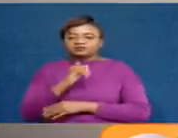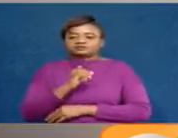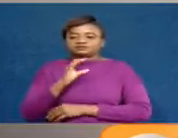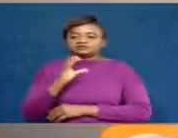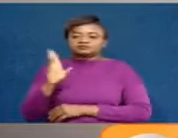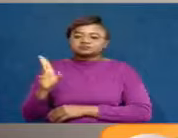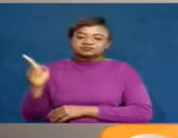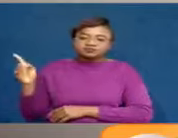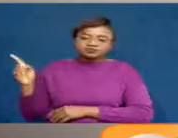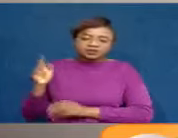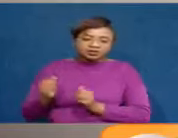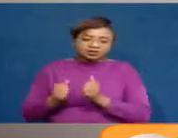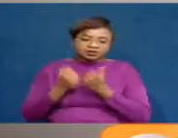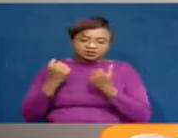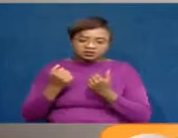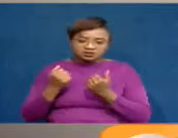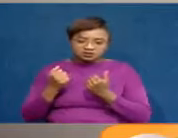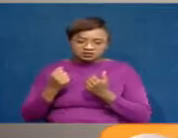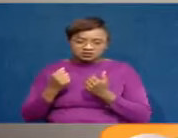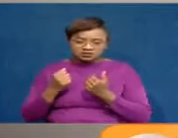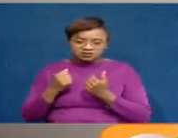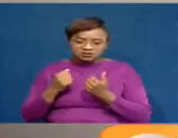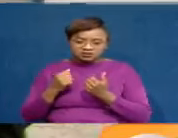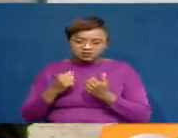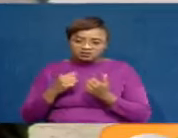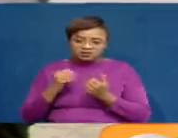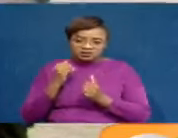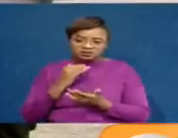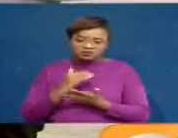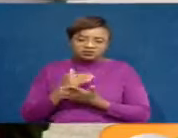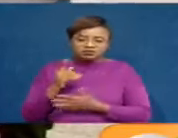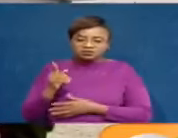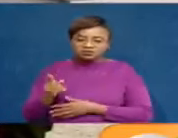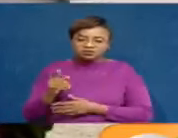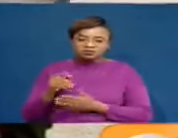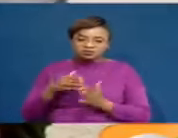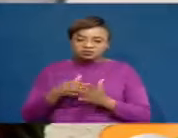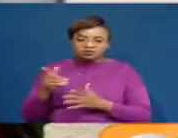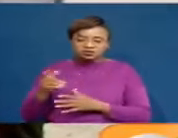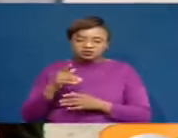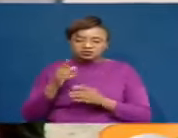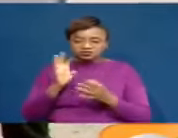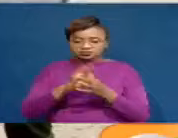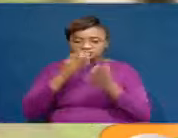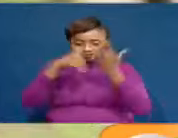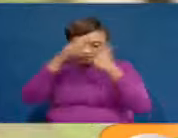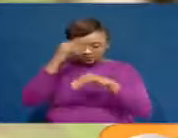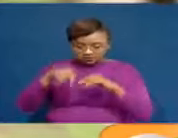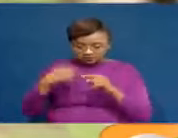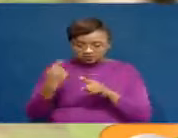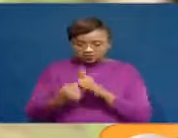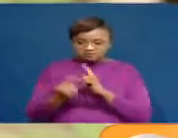Ni mkasa ambao umekatiza mpango wa Thiong'o ambaye alitarajiwa kujiunga na chuo mwisho wa mwezi huu.